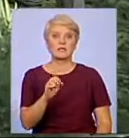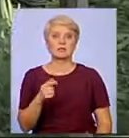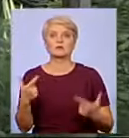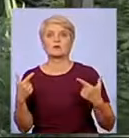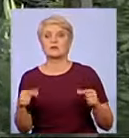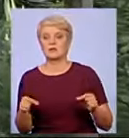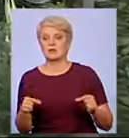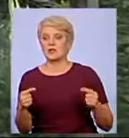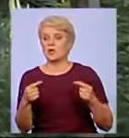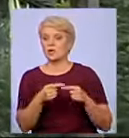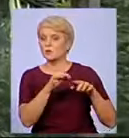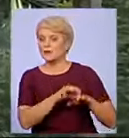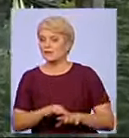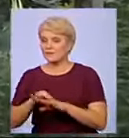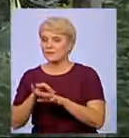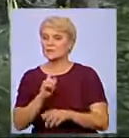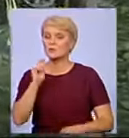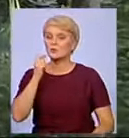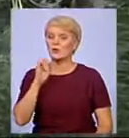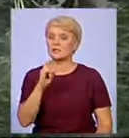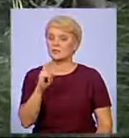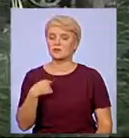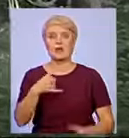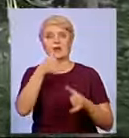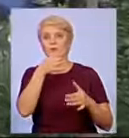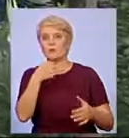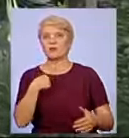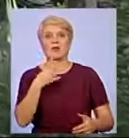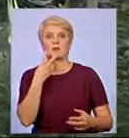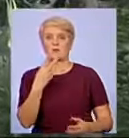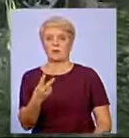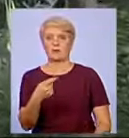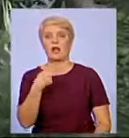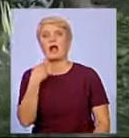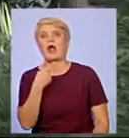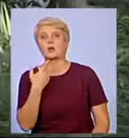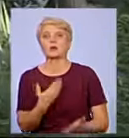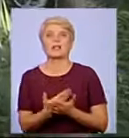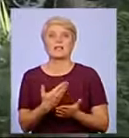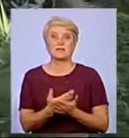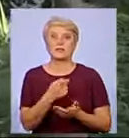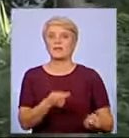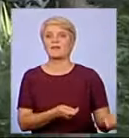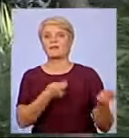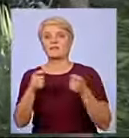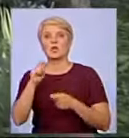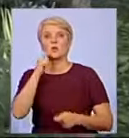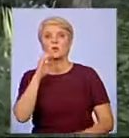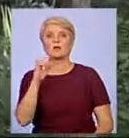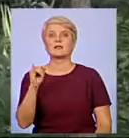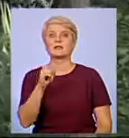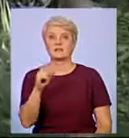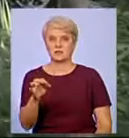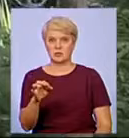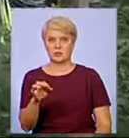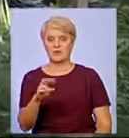він. Їх точно вивезли з Лук'янівського СІЗО? Я не можу сказати, тому що я не бачила, але кажуть, що нібито їх вивезли з Лук'янівського СІЗО